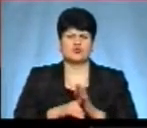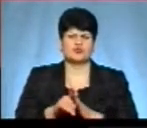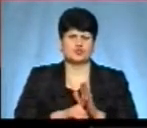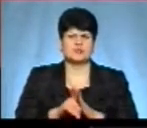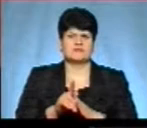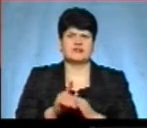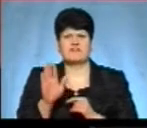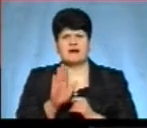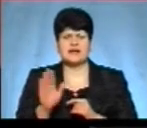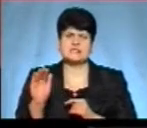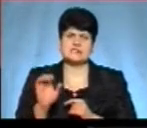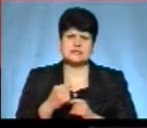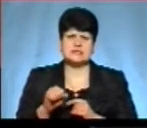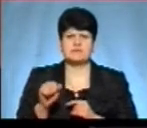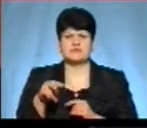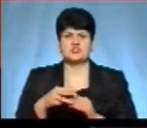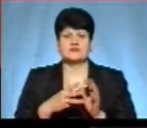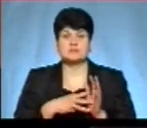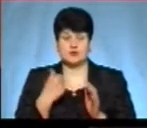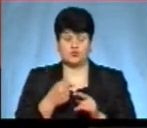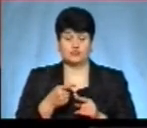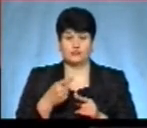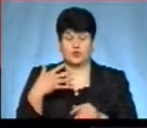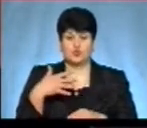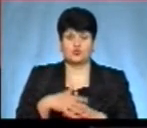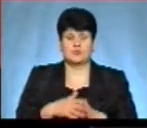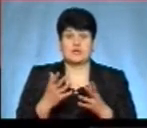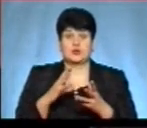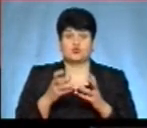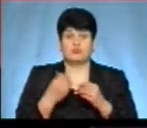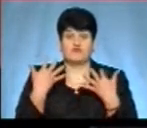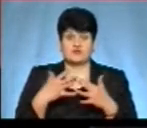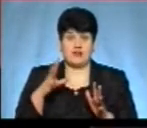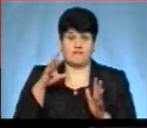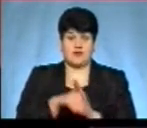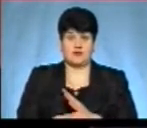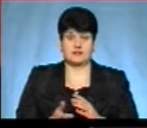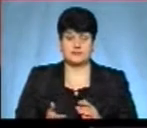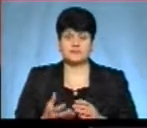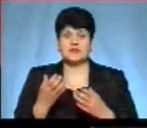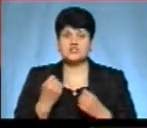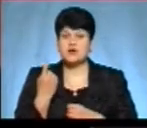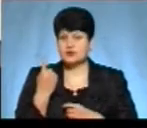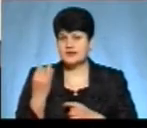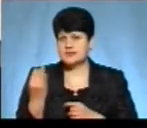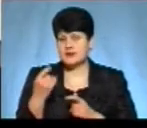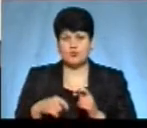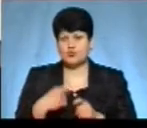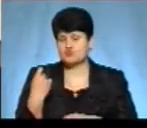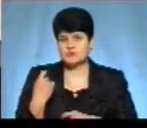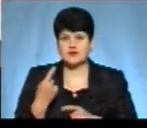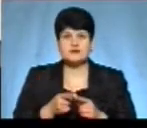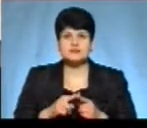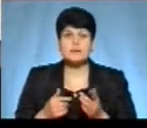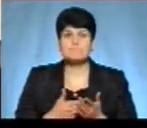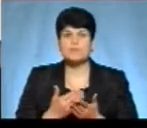серпня 2018 року, тому ми розуміємо, які суми вже вкладалися. Ще одне цікаве порушення – це